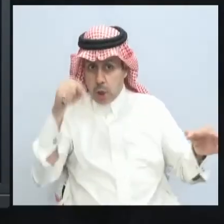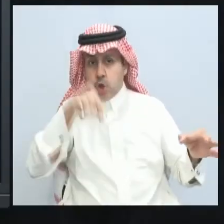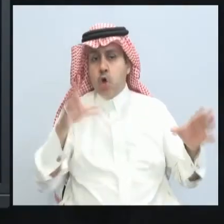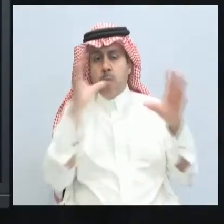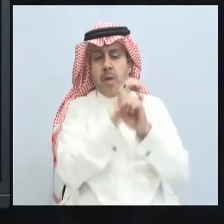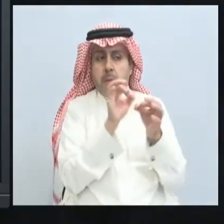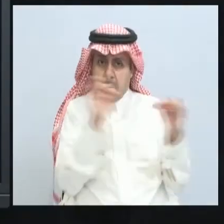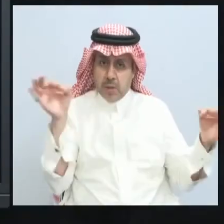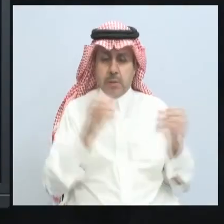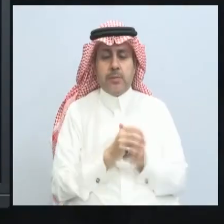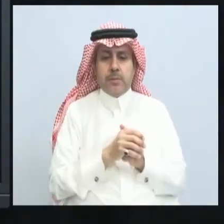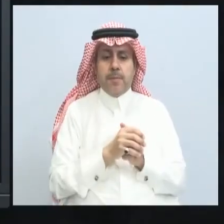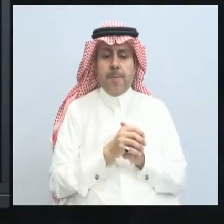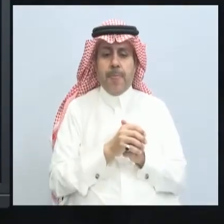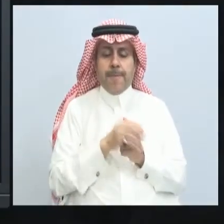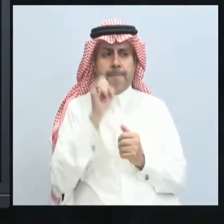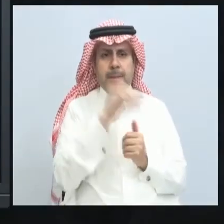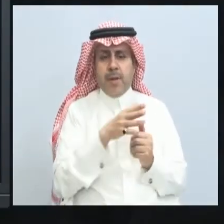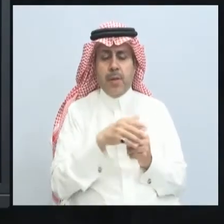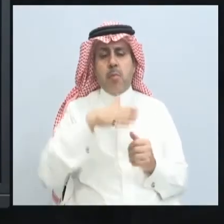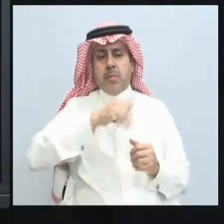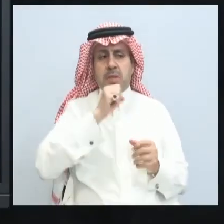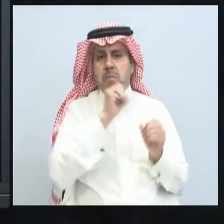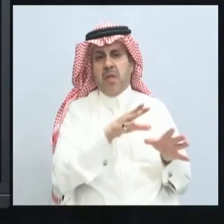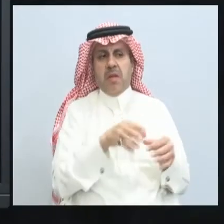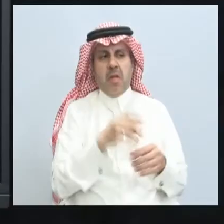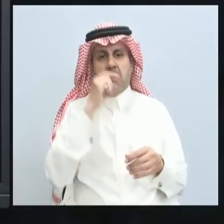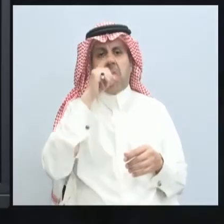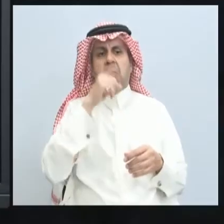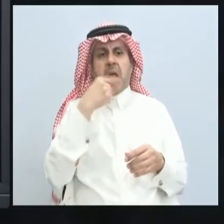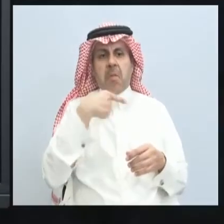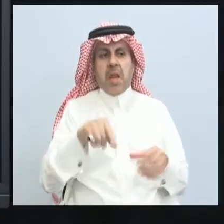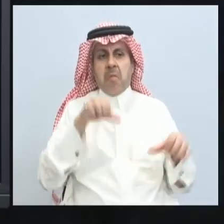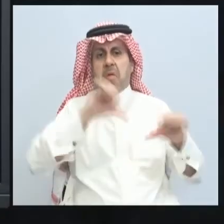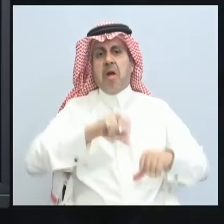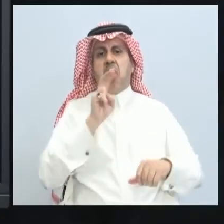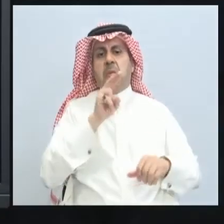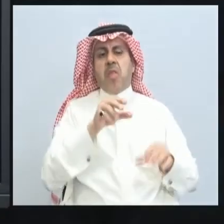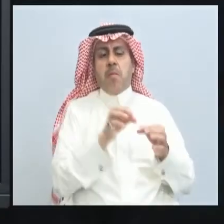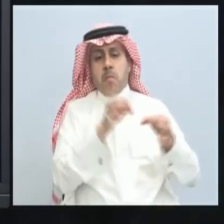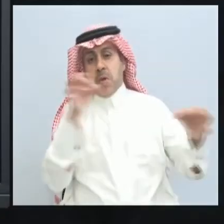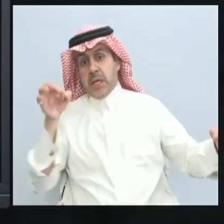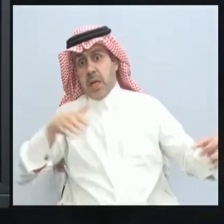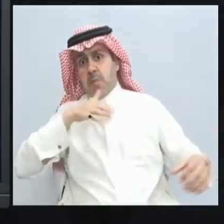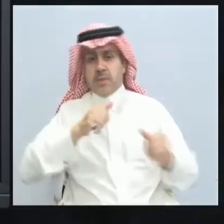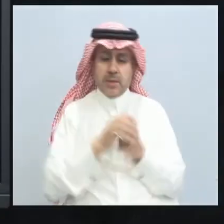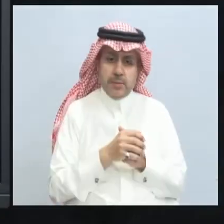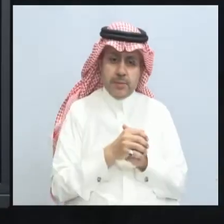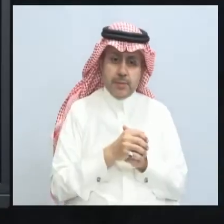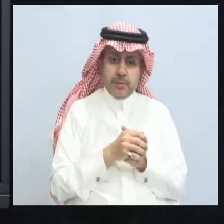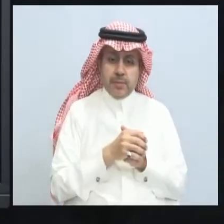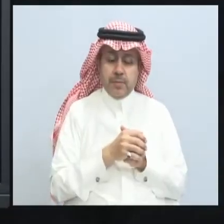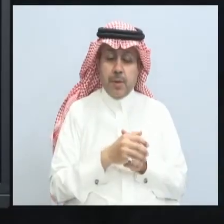يحذر الانسان منها حتى لا يقع في هذا المحظور ثم ضرب امثله النبي صلى الله عليه وسلم لهؤلاء الذين